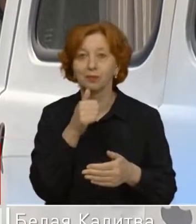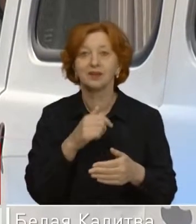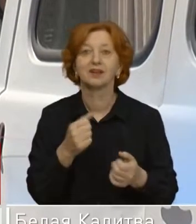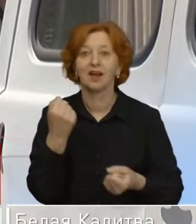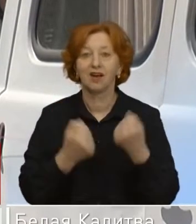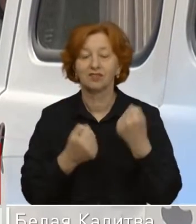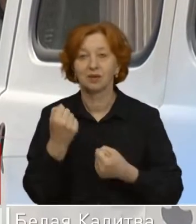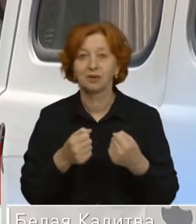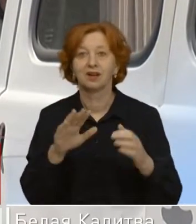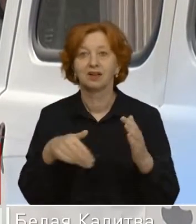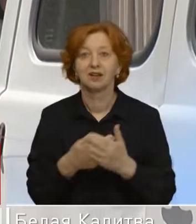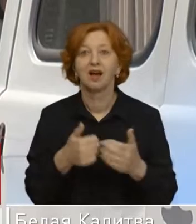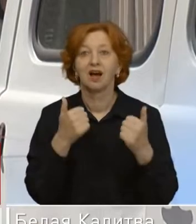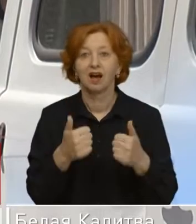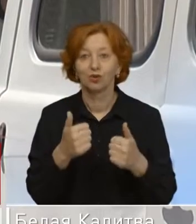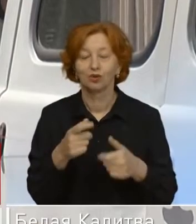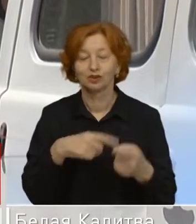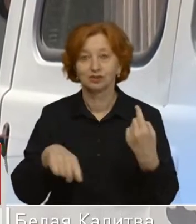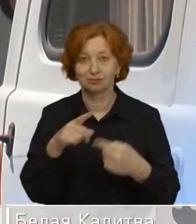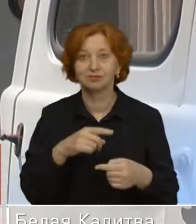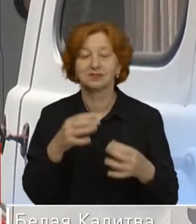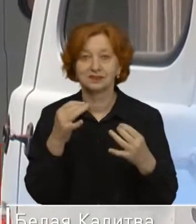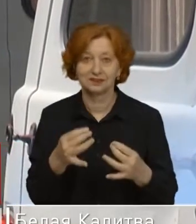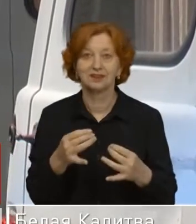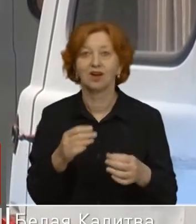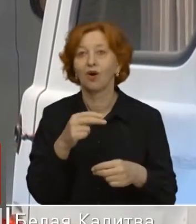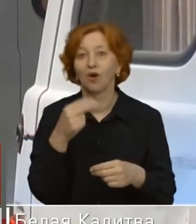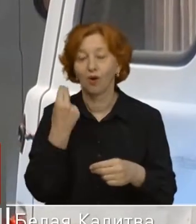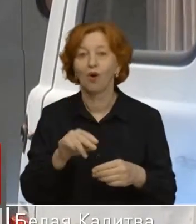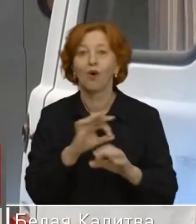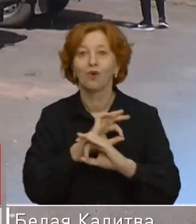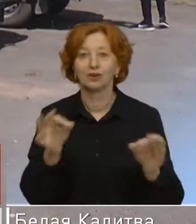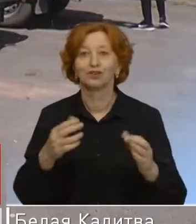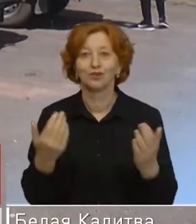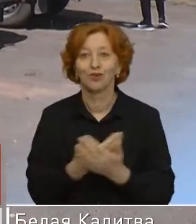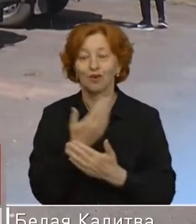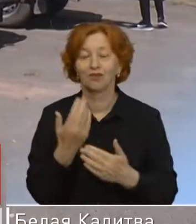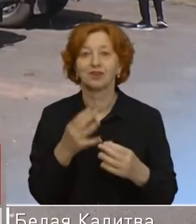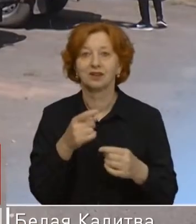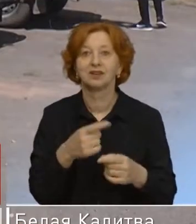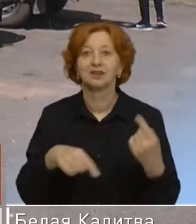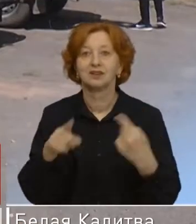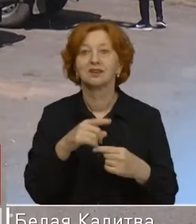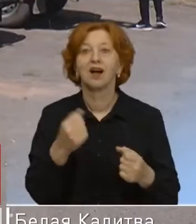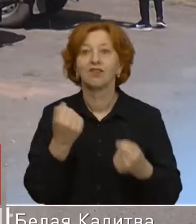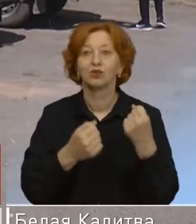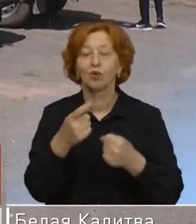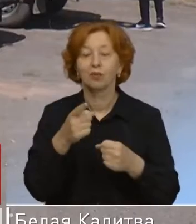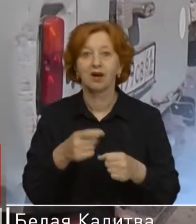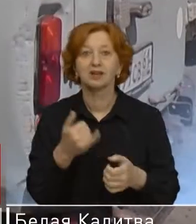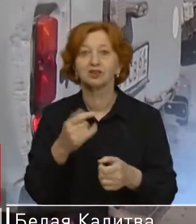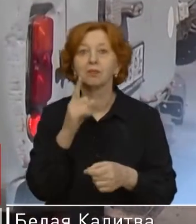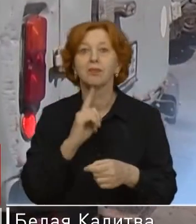класса А на замены хороших, но устаревших таблеток на отличные новые Нивы. В автопарке местной ЦРБ пока